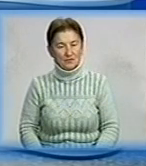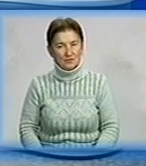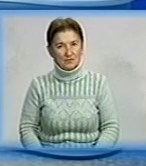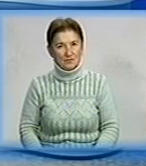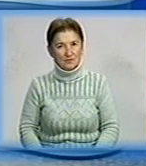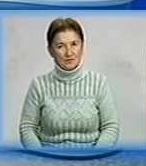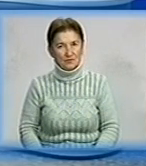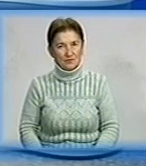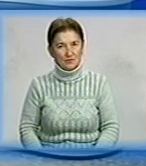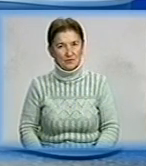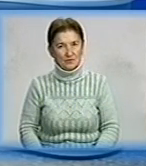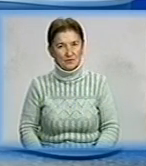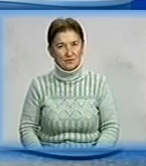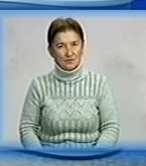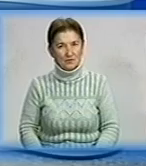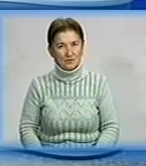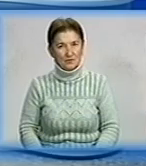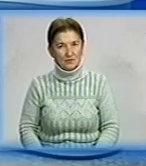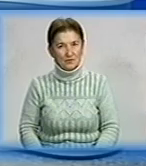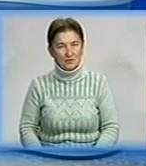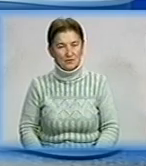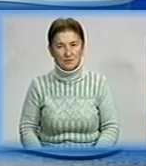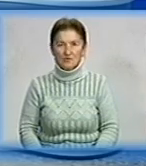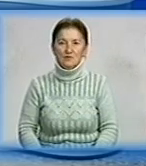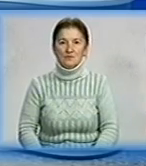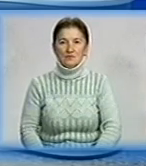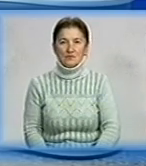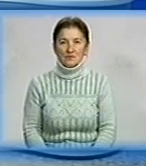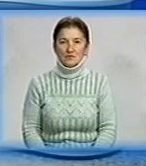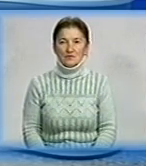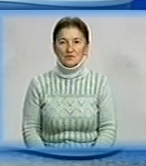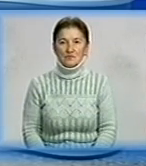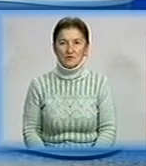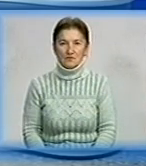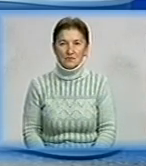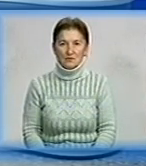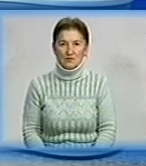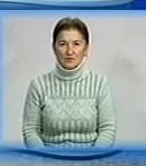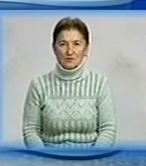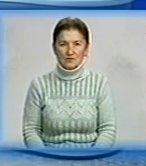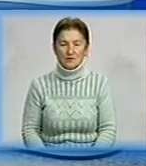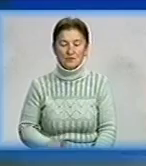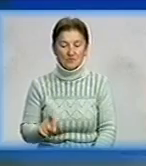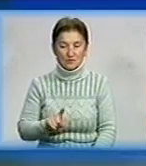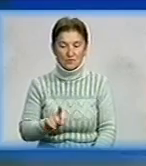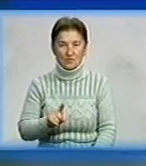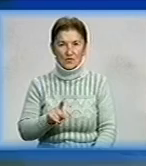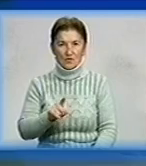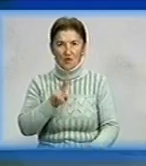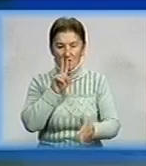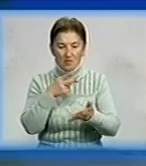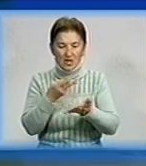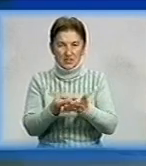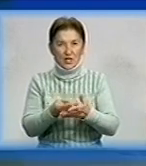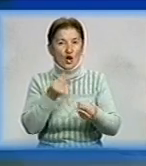like the place you live to make you take the best of you. I mean, it's Для того, чтобы выразить лучшее, что есть в